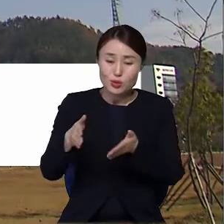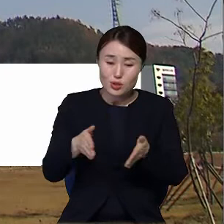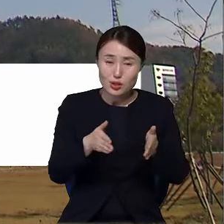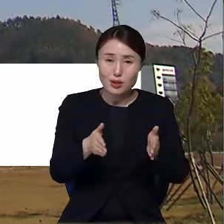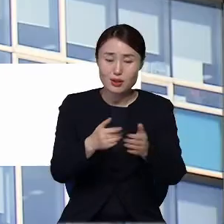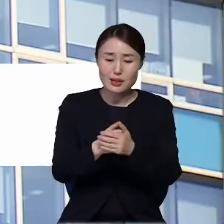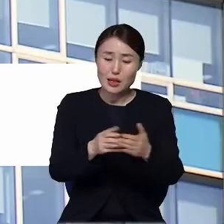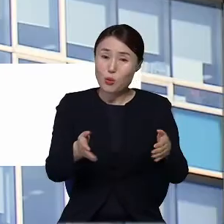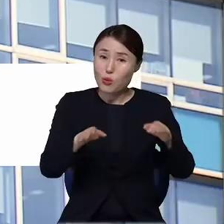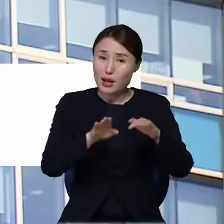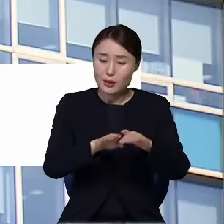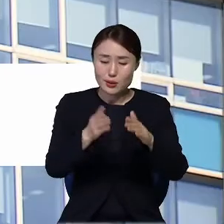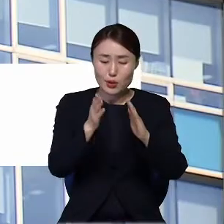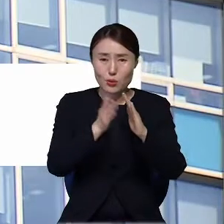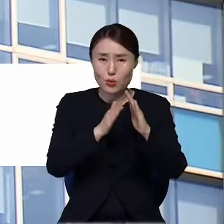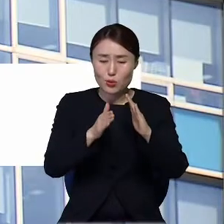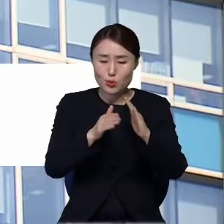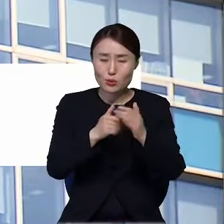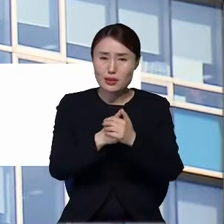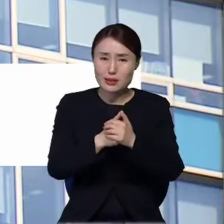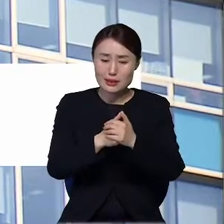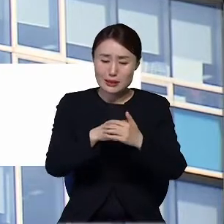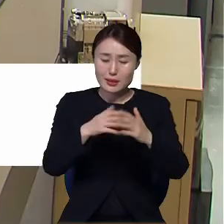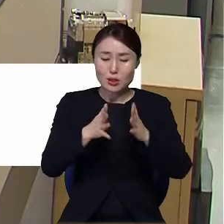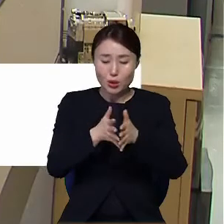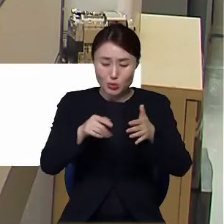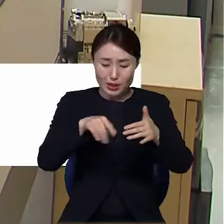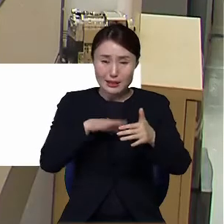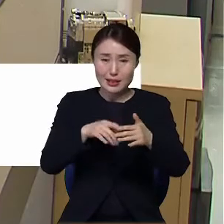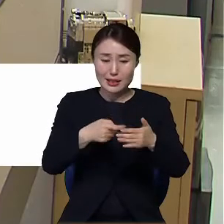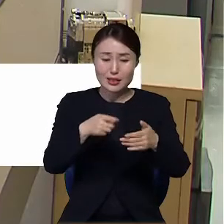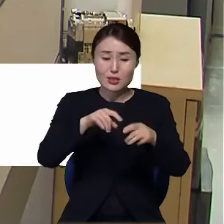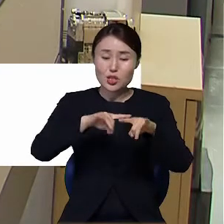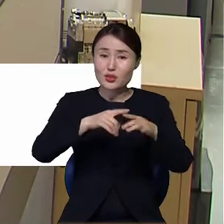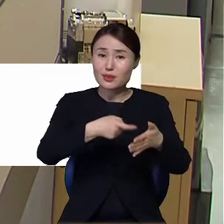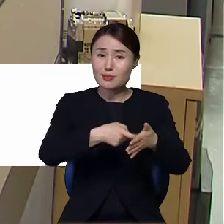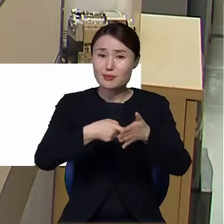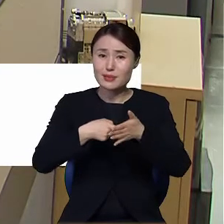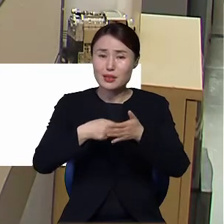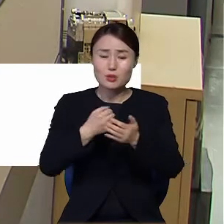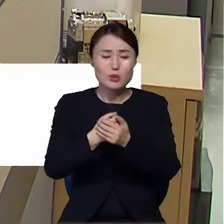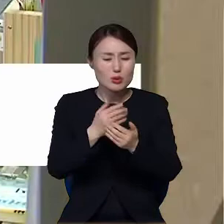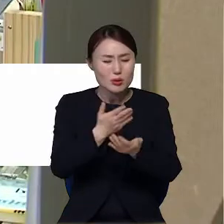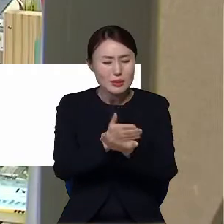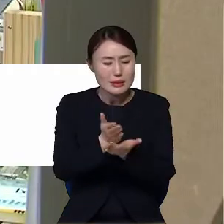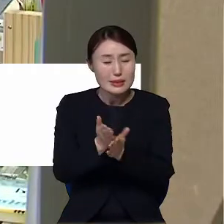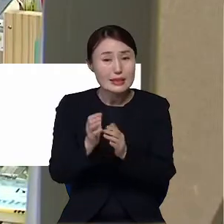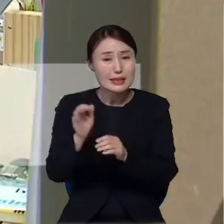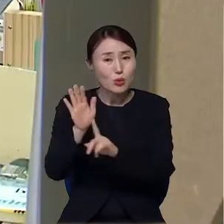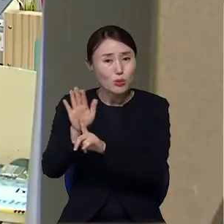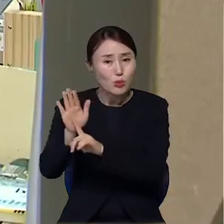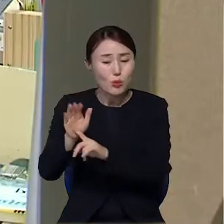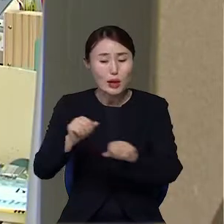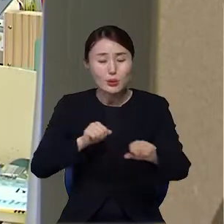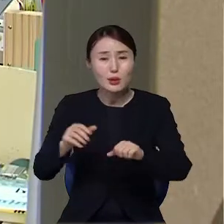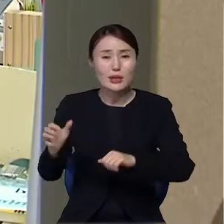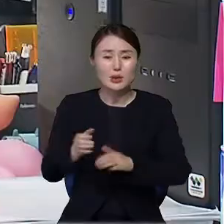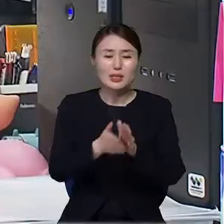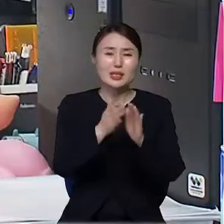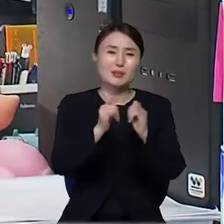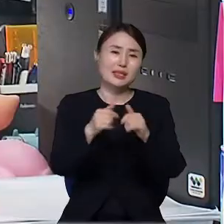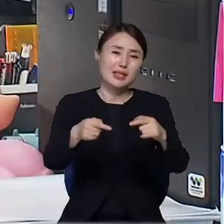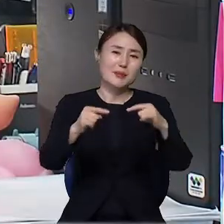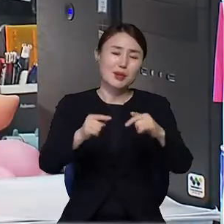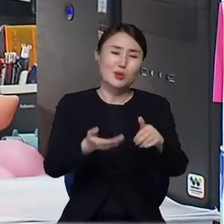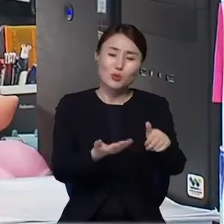유관기관과 함께 공공건물 소등 행사를 진행하고 탄소중립 실천 다짐 캠페인 등을 통해 시민 참여를